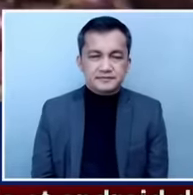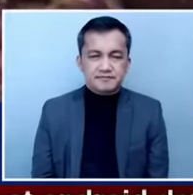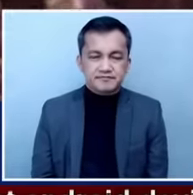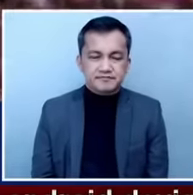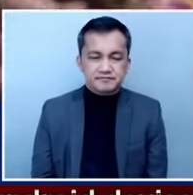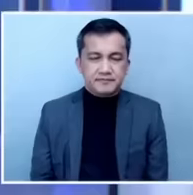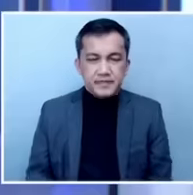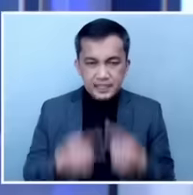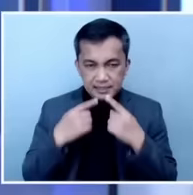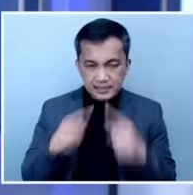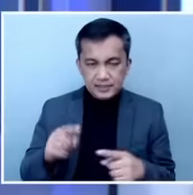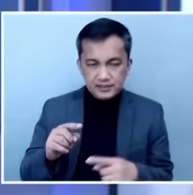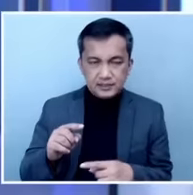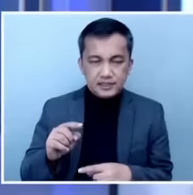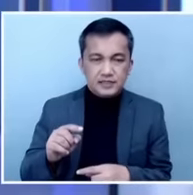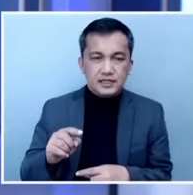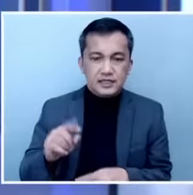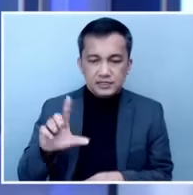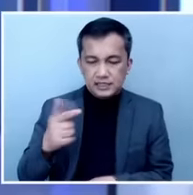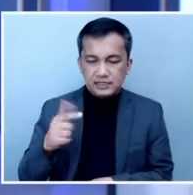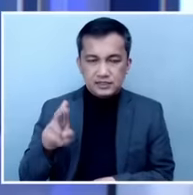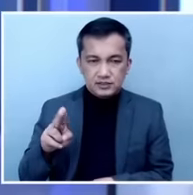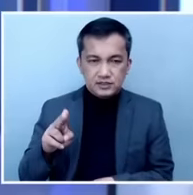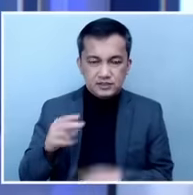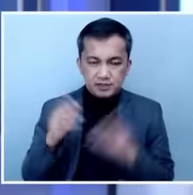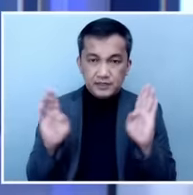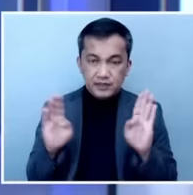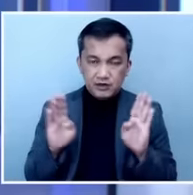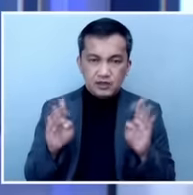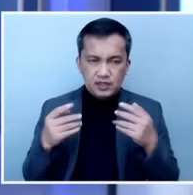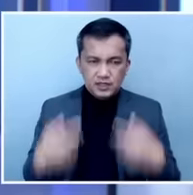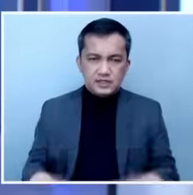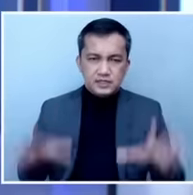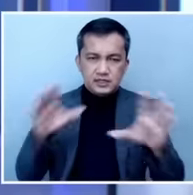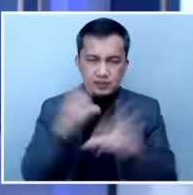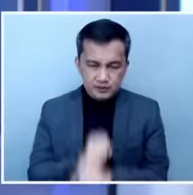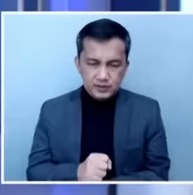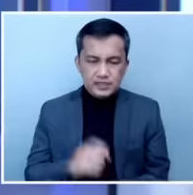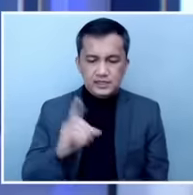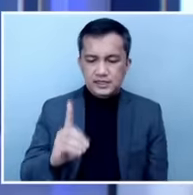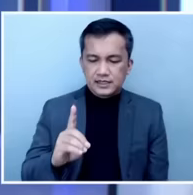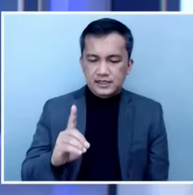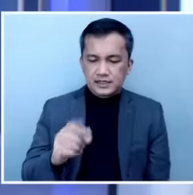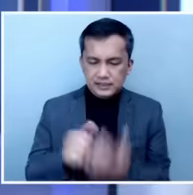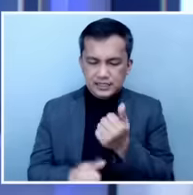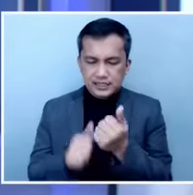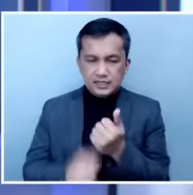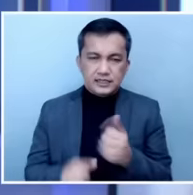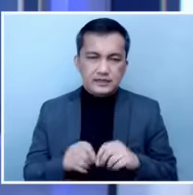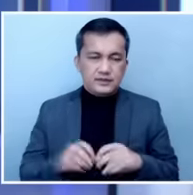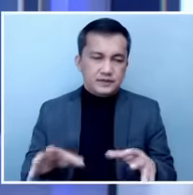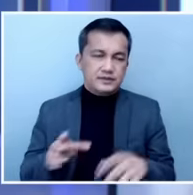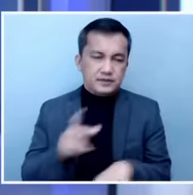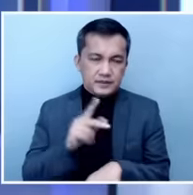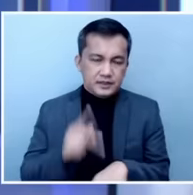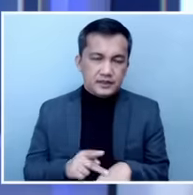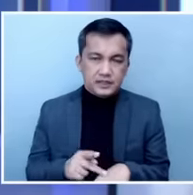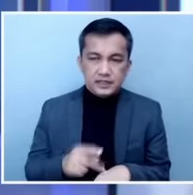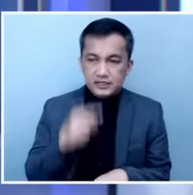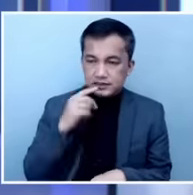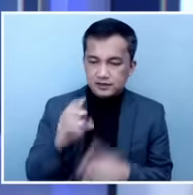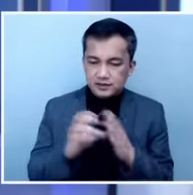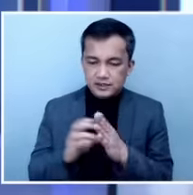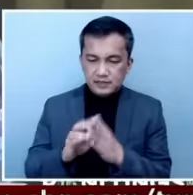Idineklara ng pamahalang lungsod ng Baguio City na natapos na ang diarrhea outbreak sa kanilang lugar. Sabi ng City